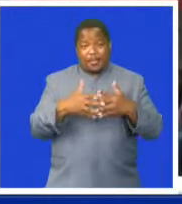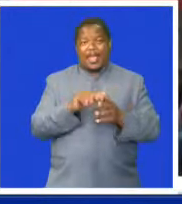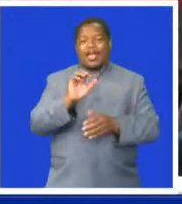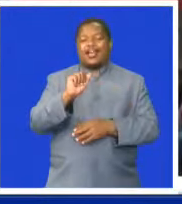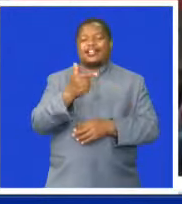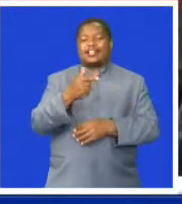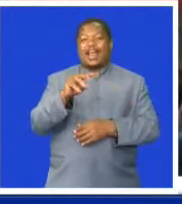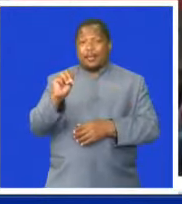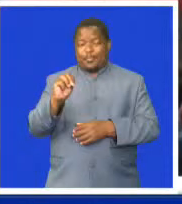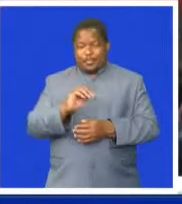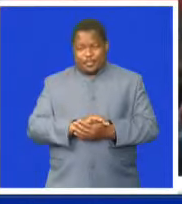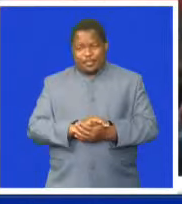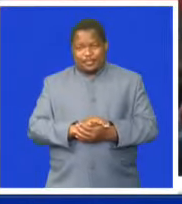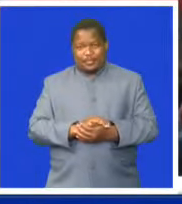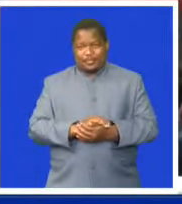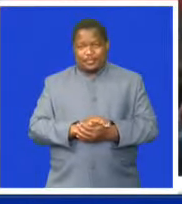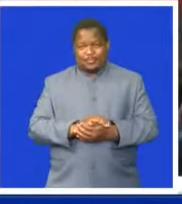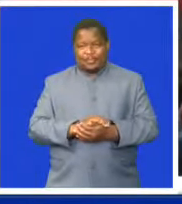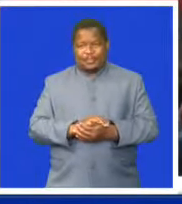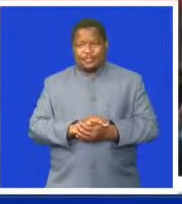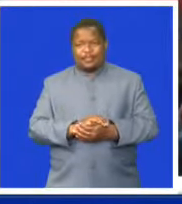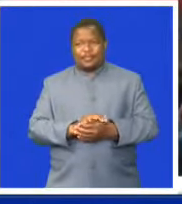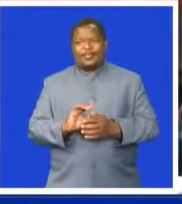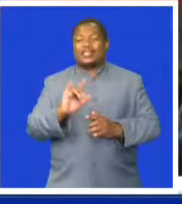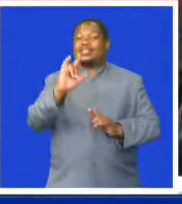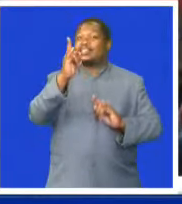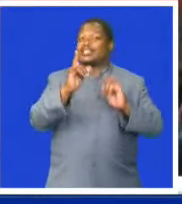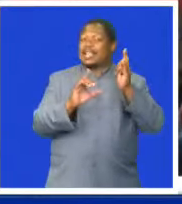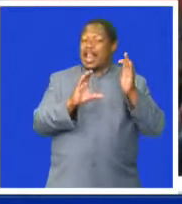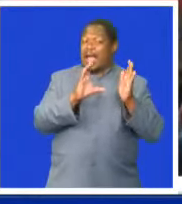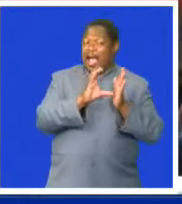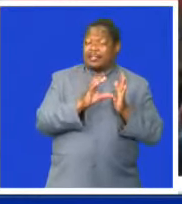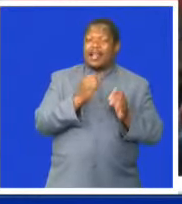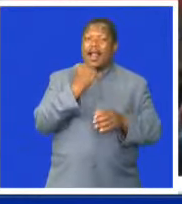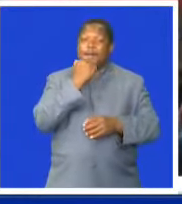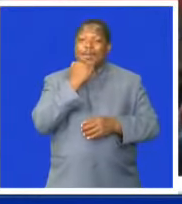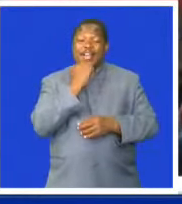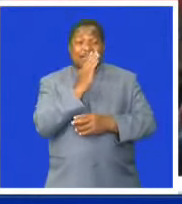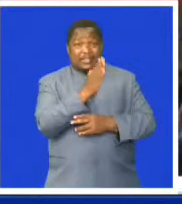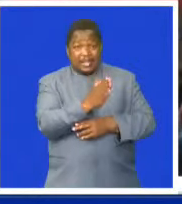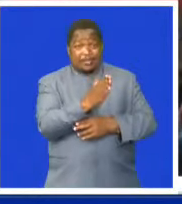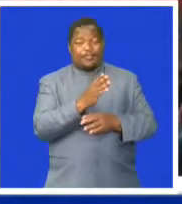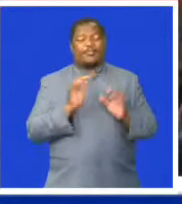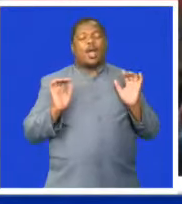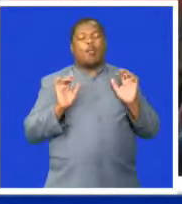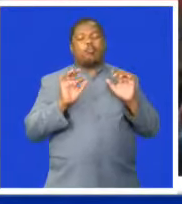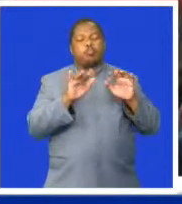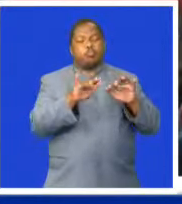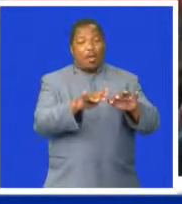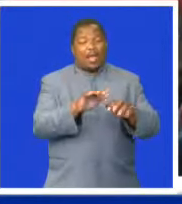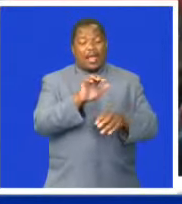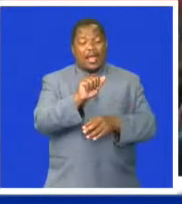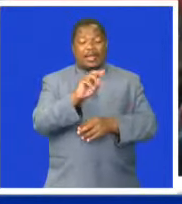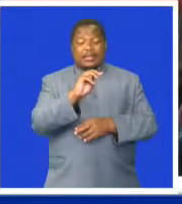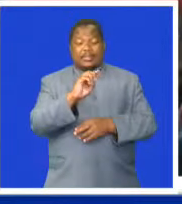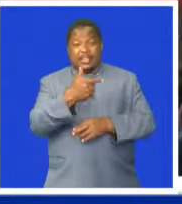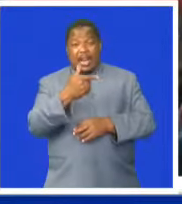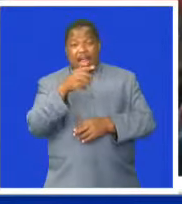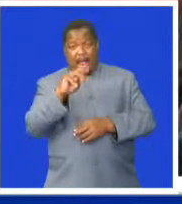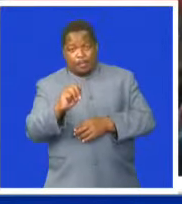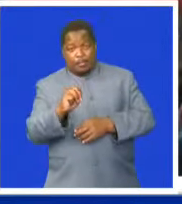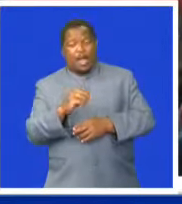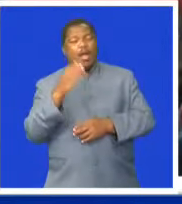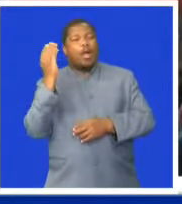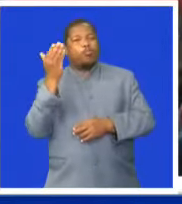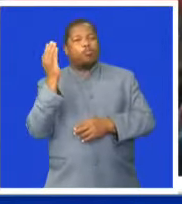uhlangene nalasebenzisana nabo ema-stakeholders elidolobha kubachazela ngokusebenza kwamasipala kulo mnyaka timali lophele ngenyanga yendlovulenkulu